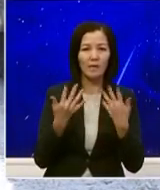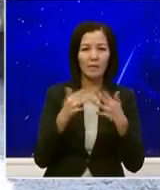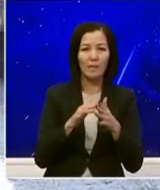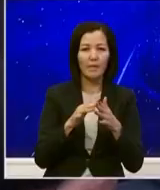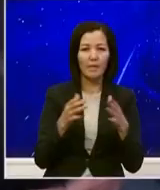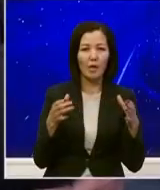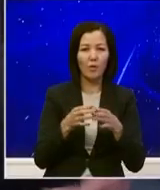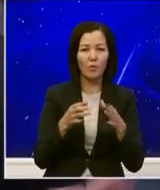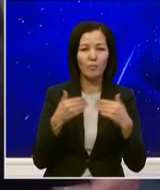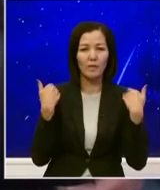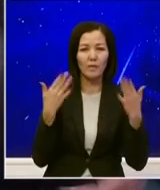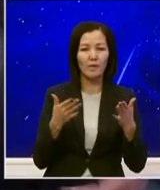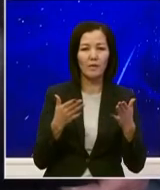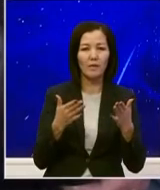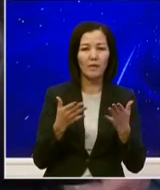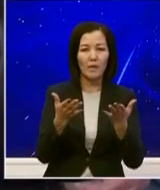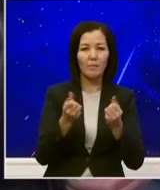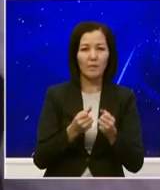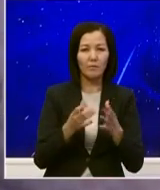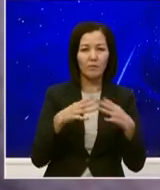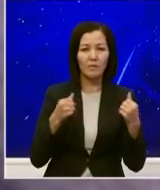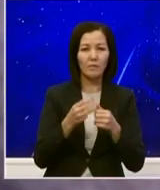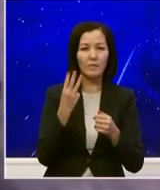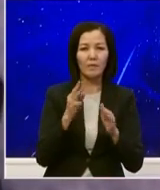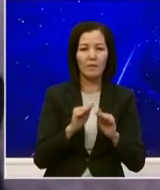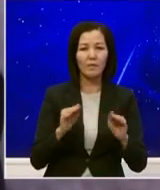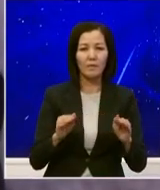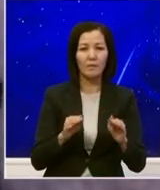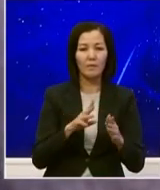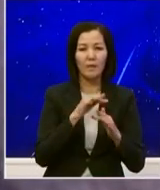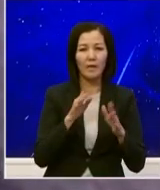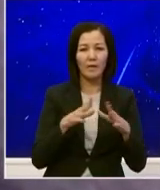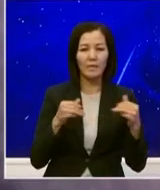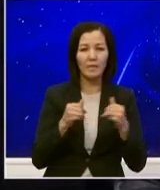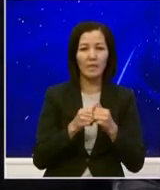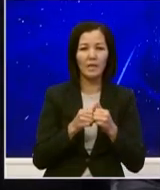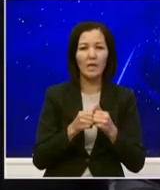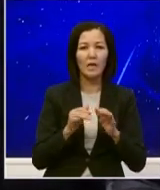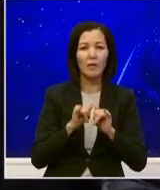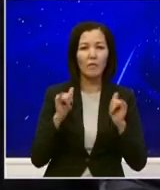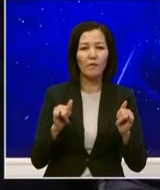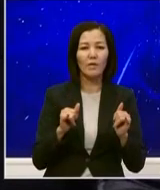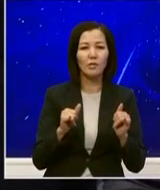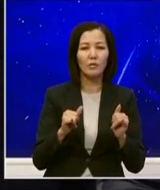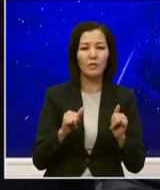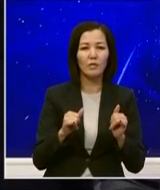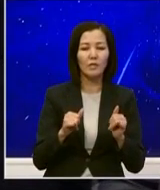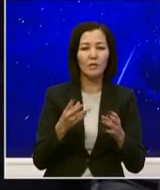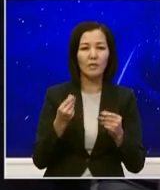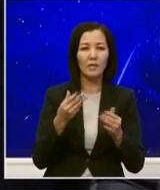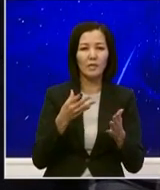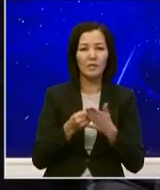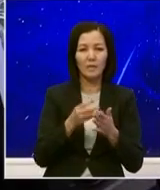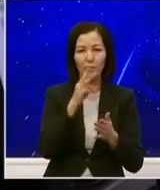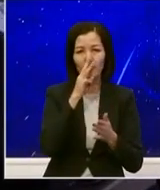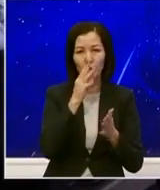Так, партия «Аул» предлагает присвоить семьям с 3 детьми статус многодетных, а также увеличить сумму детских пособий. Наряду с